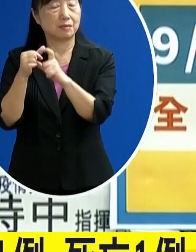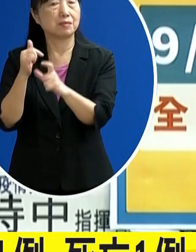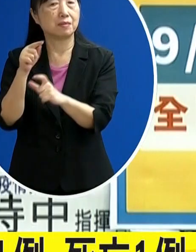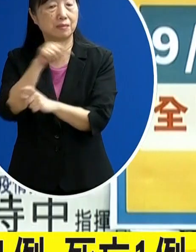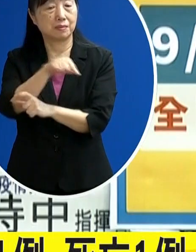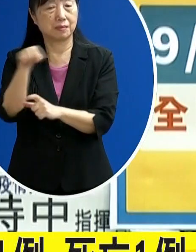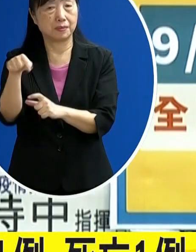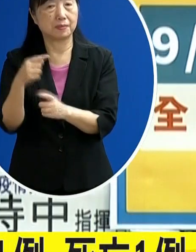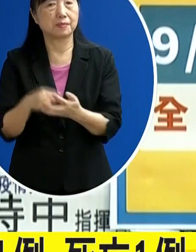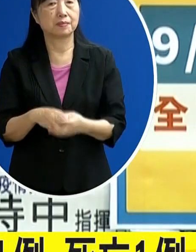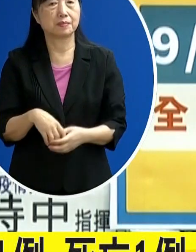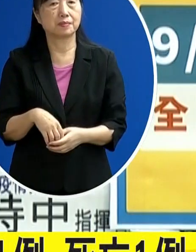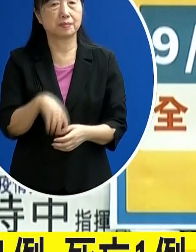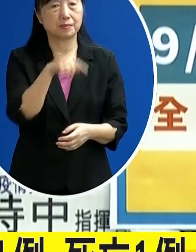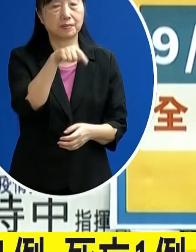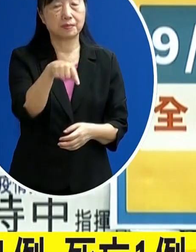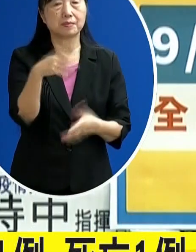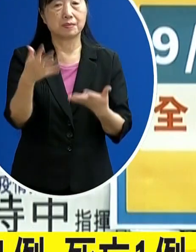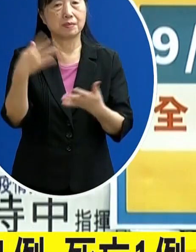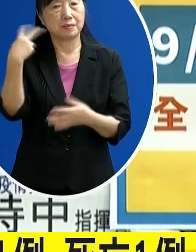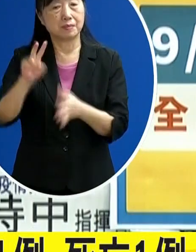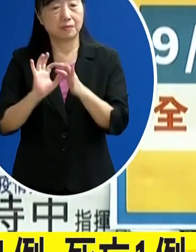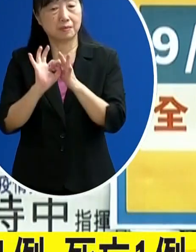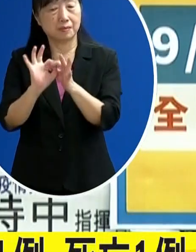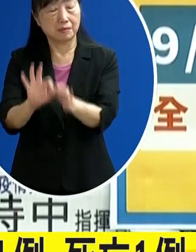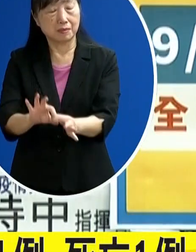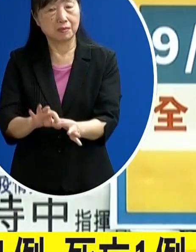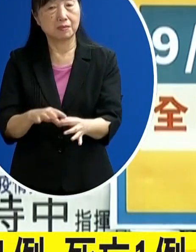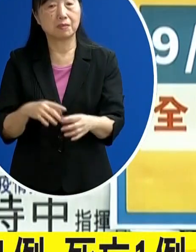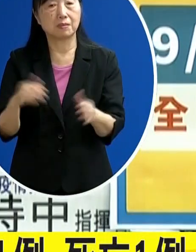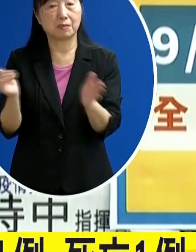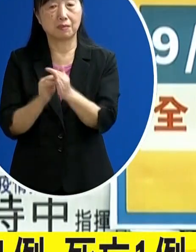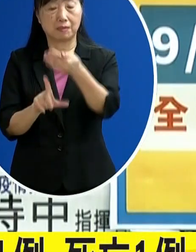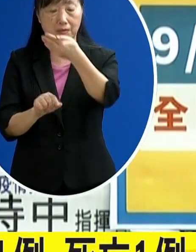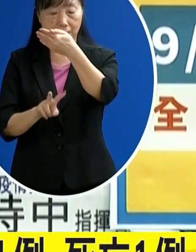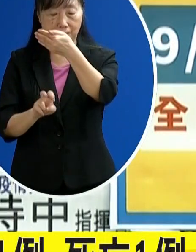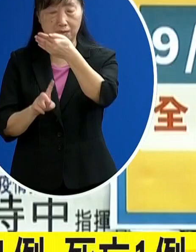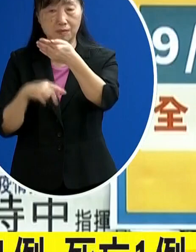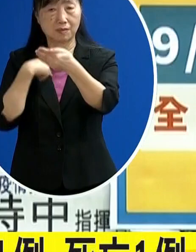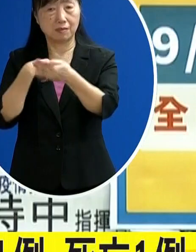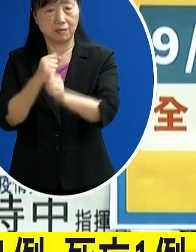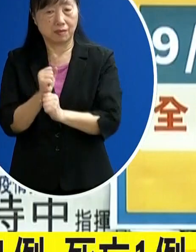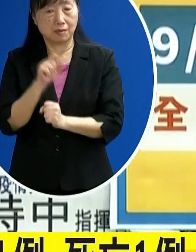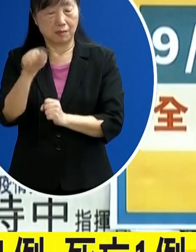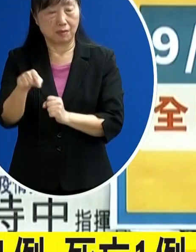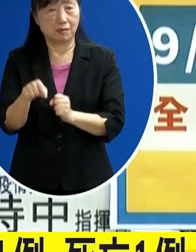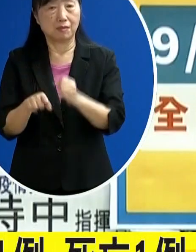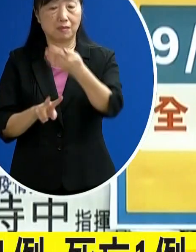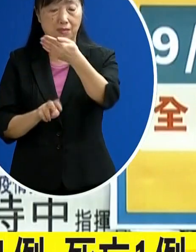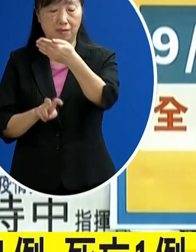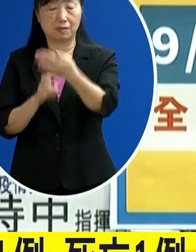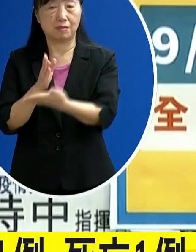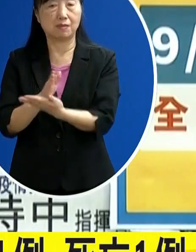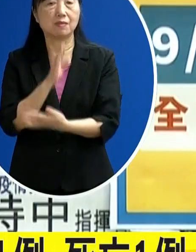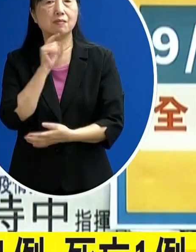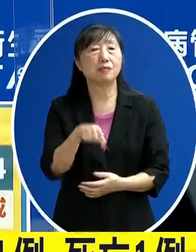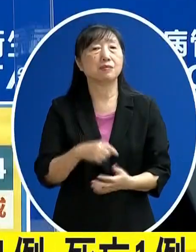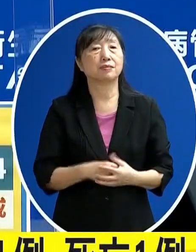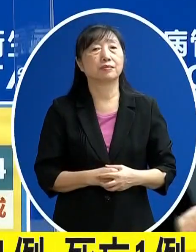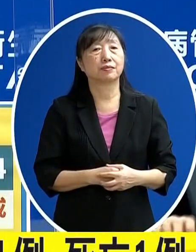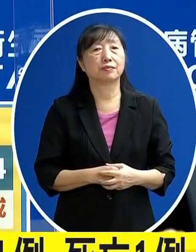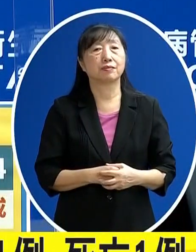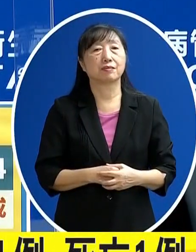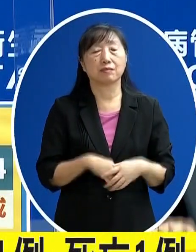染的事件还需要再观察3天，要观察到9月22号。好，要观察到9月22号。那基本